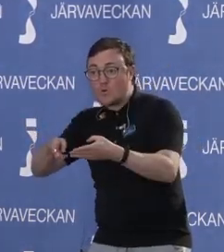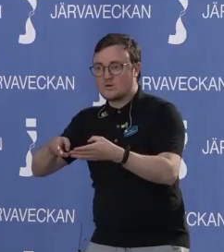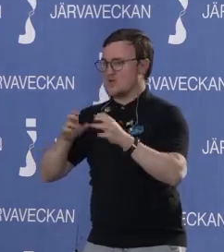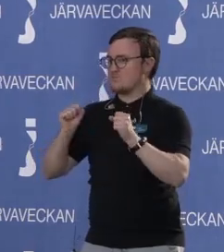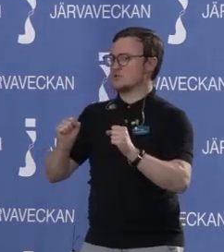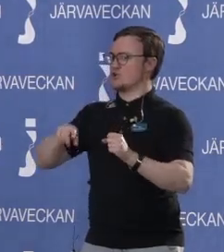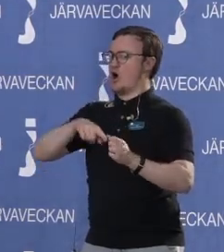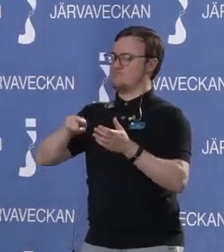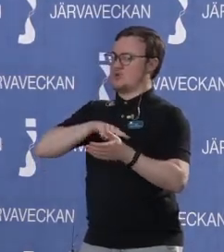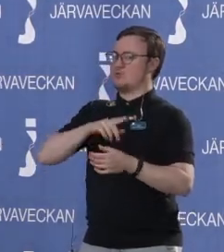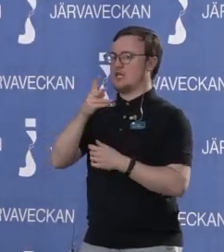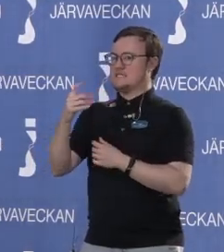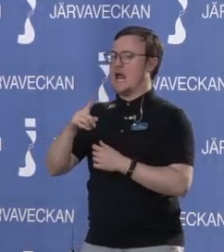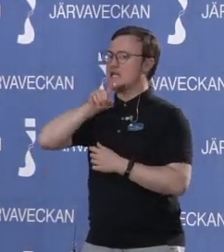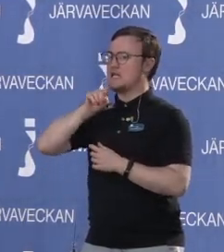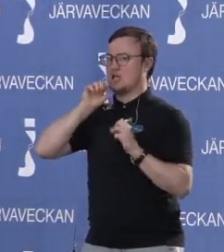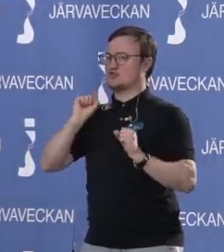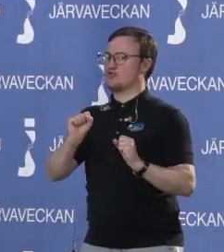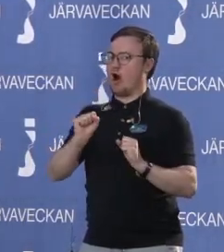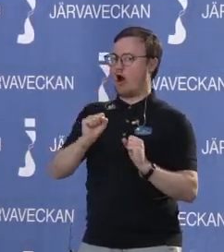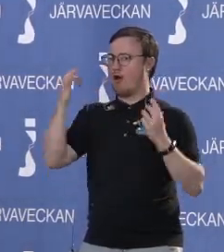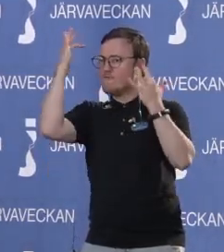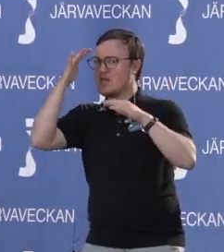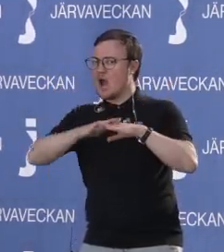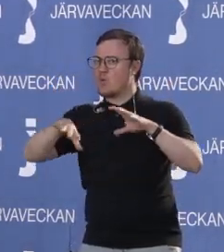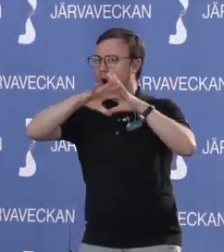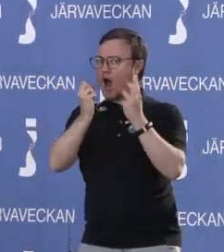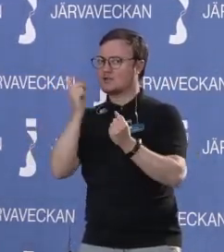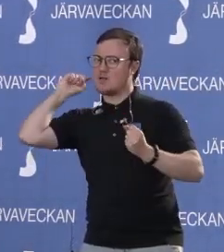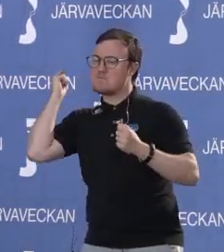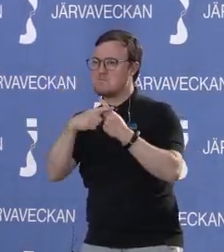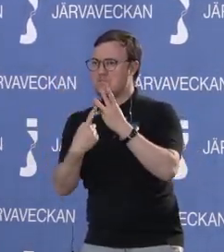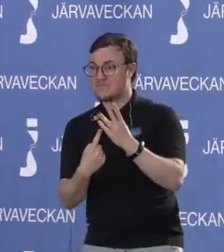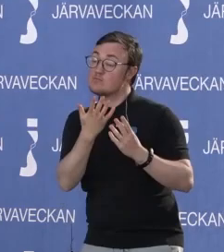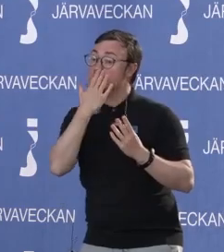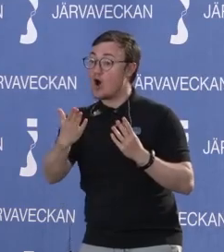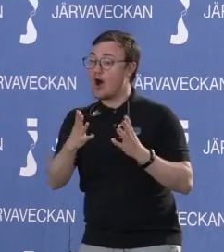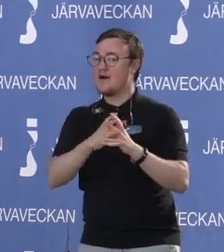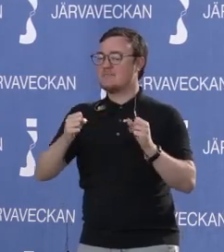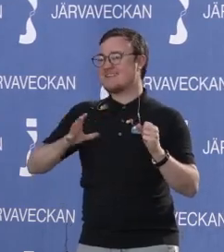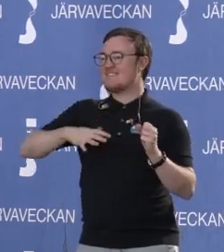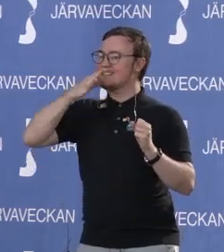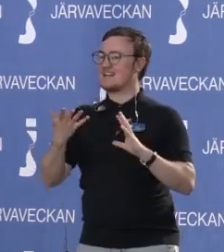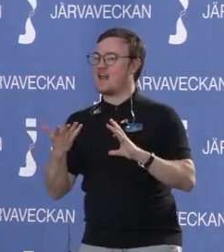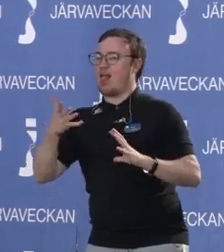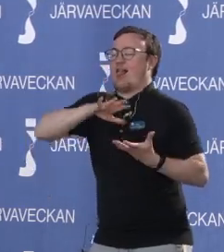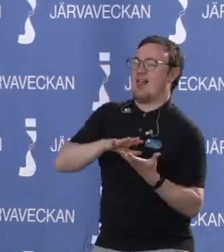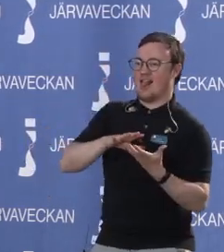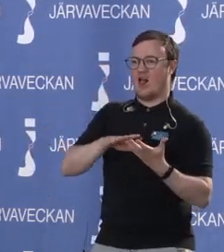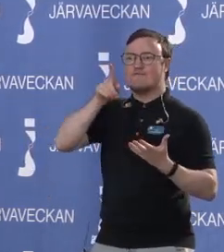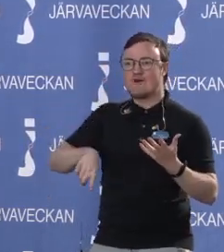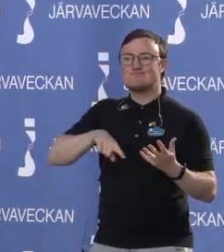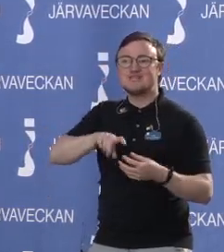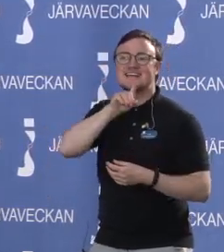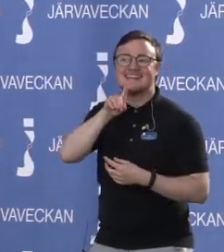vara källkritisk och ifrågasätta allt, vilket ju i grunden är bra. Men också att det liksom slår över lite. Det andra tror jag